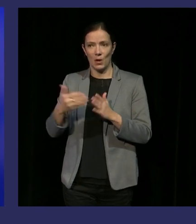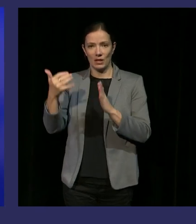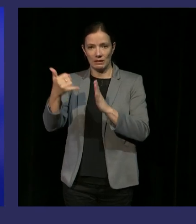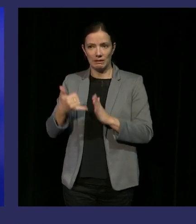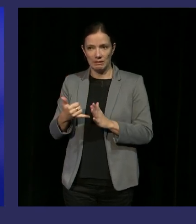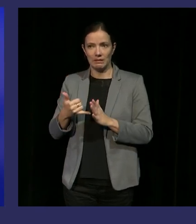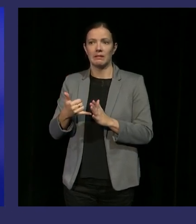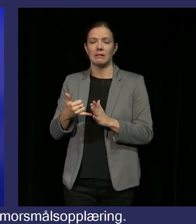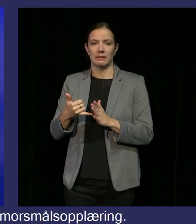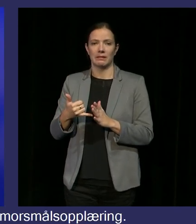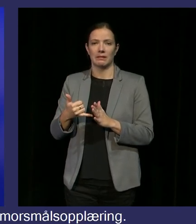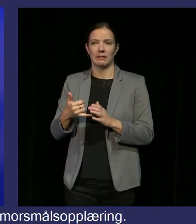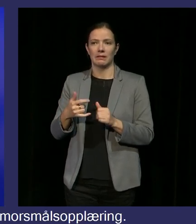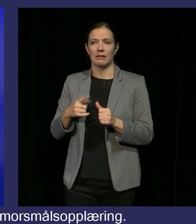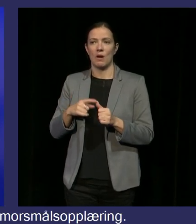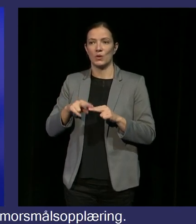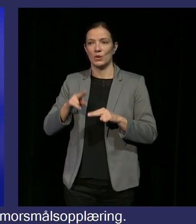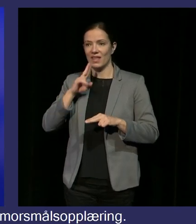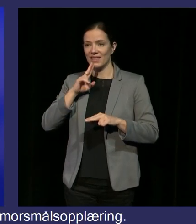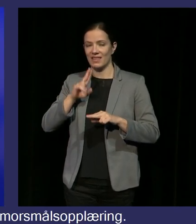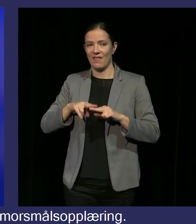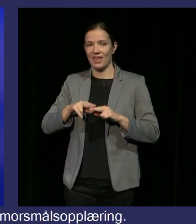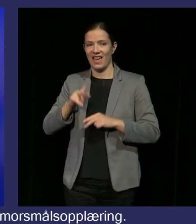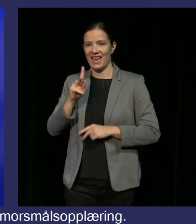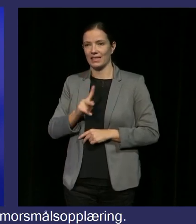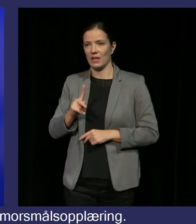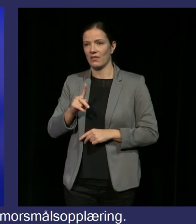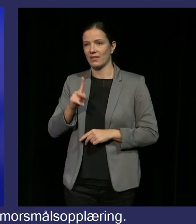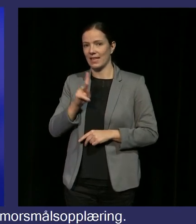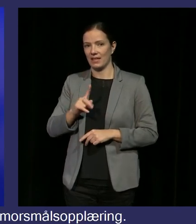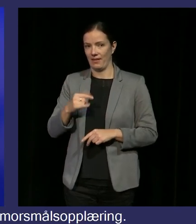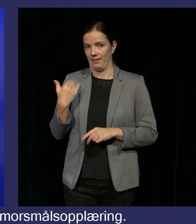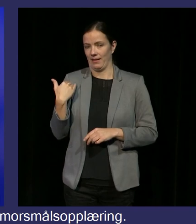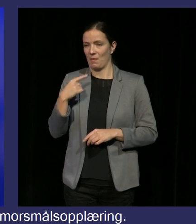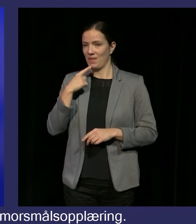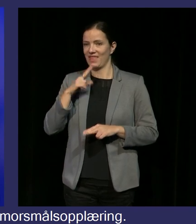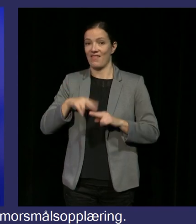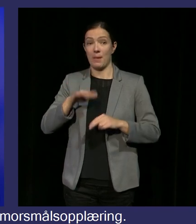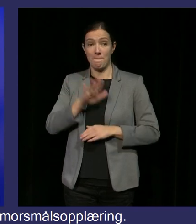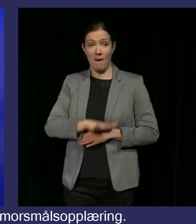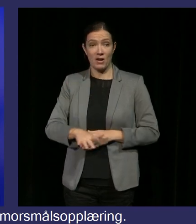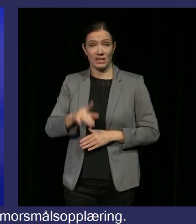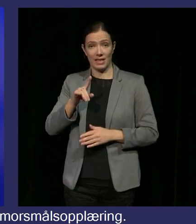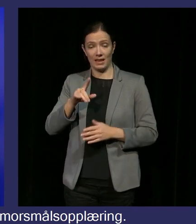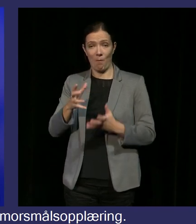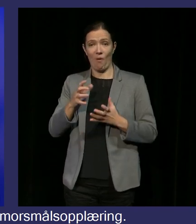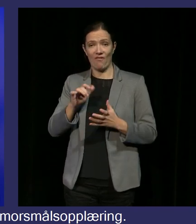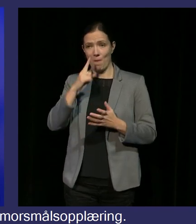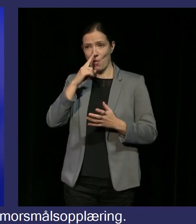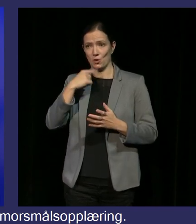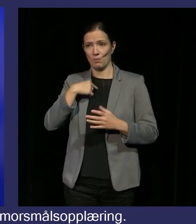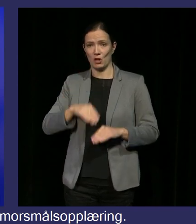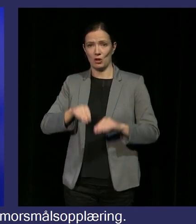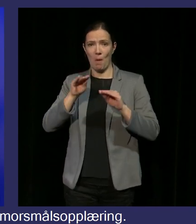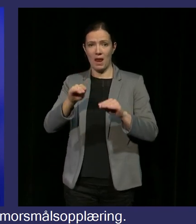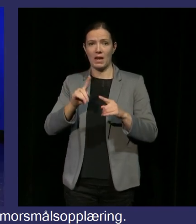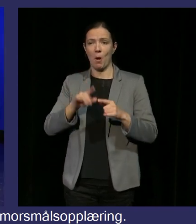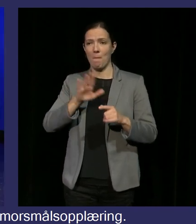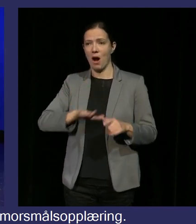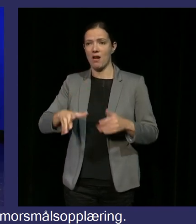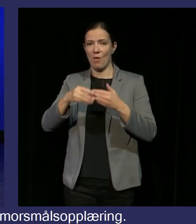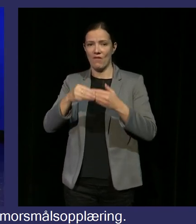tegnspråkbrukere rettigheter. Så nevnte jo Keskitalo, hun nevnte jo barns behov for å få morsmålsopplæring, og barnekonvensjonen gir rettigheter